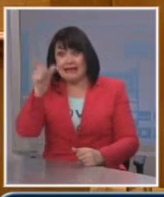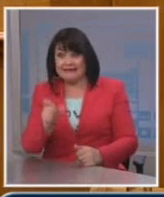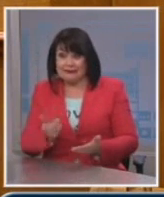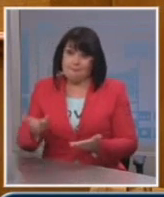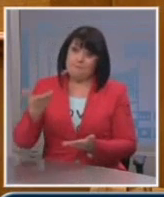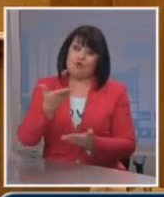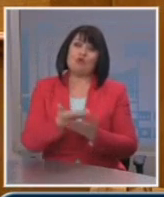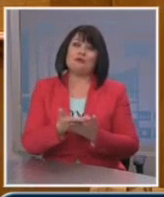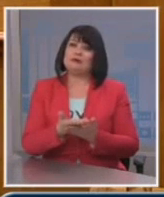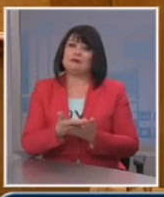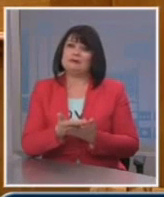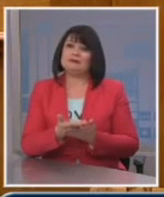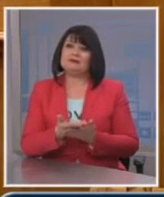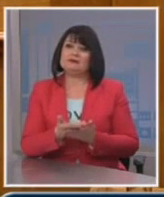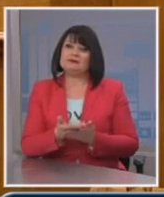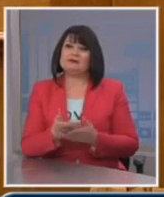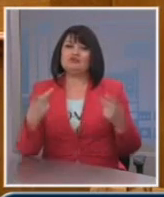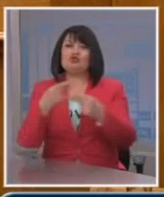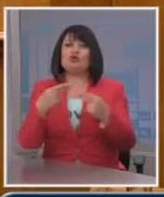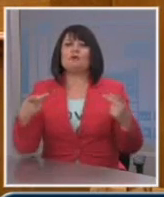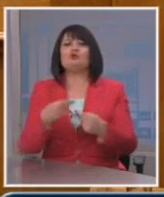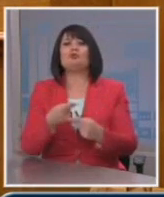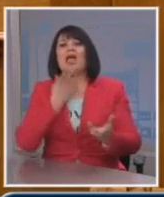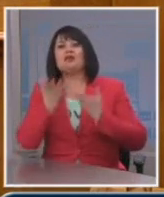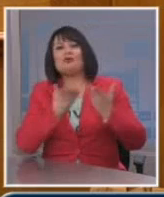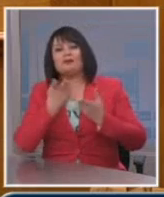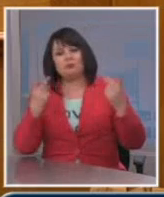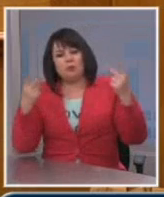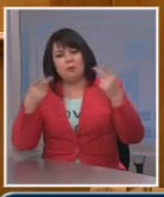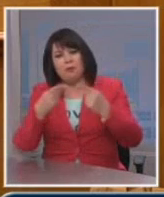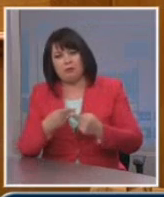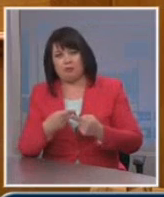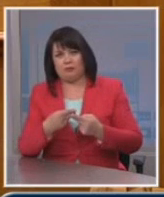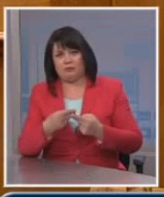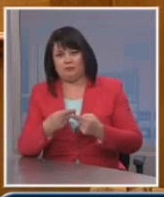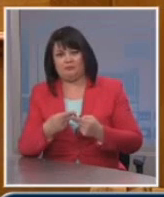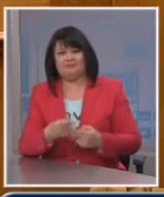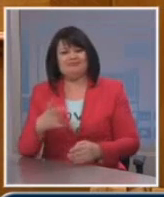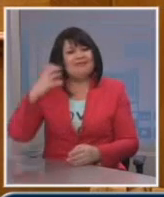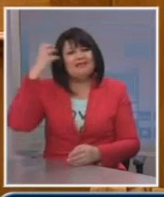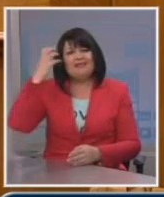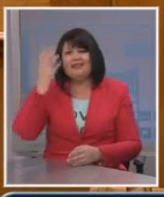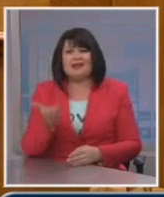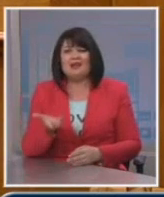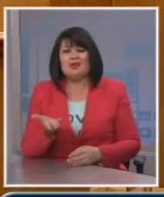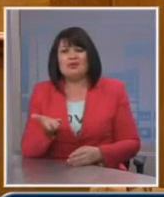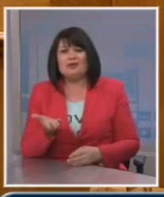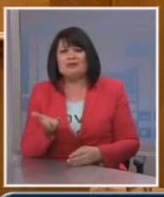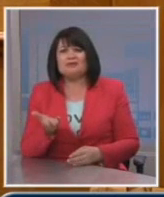εναλλακτική είναι οι περικοπές δαπανών. Τι εννοείτε όμως περικοπές